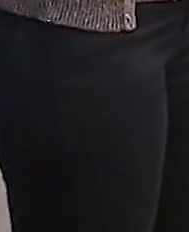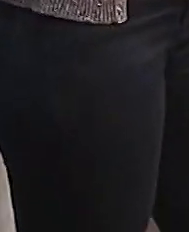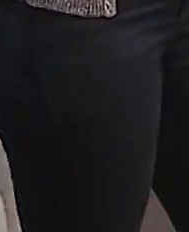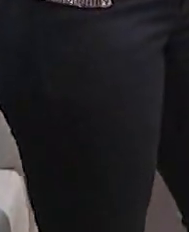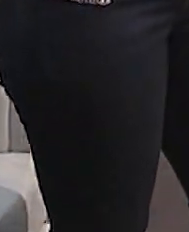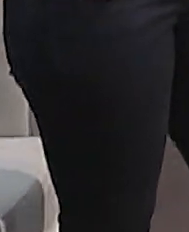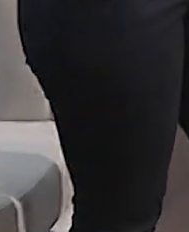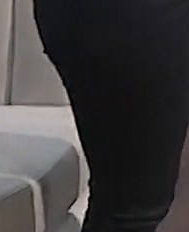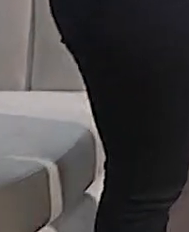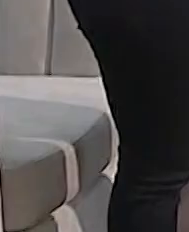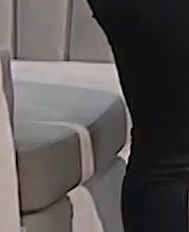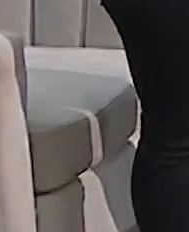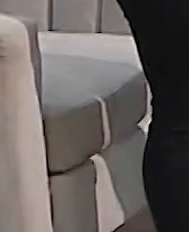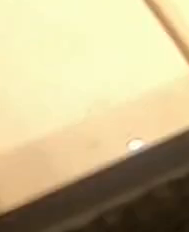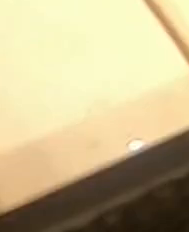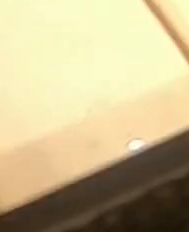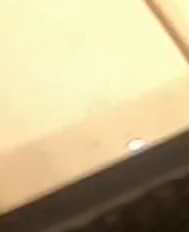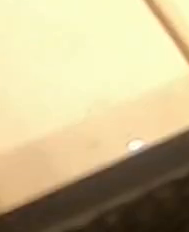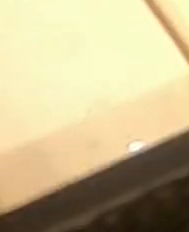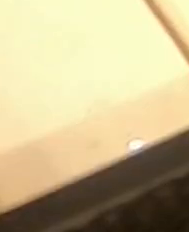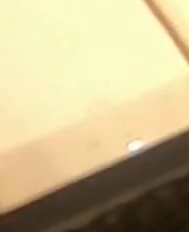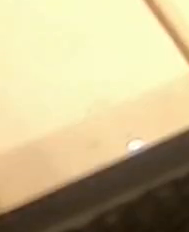قال ايه وبعرف اسحر.